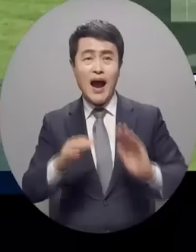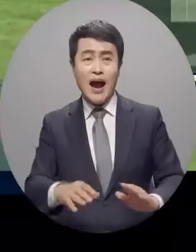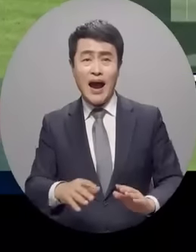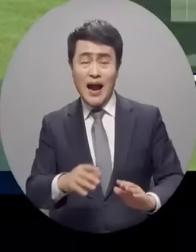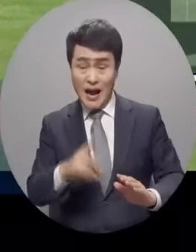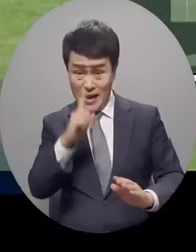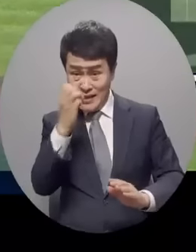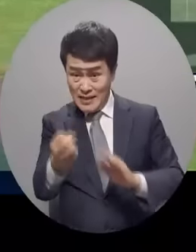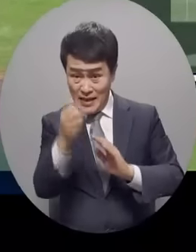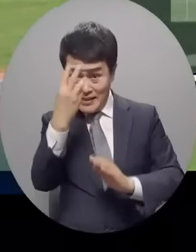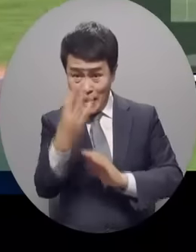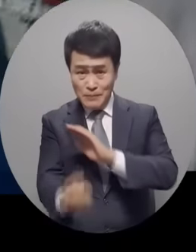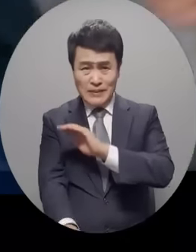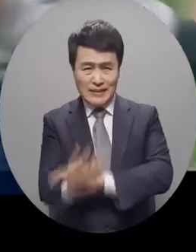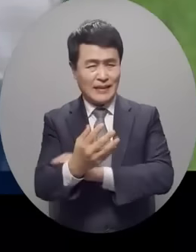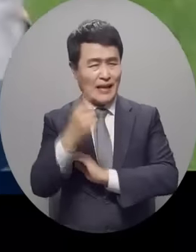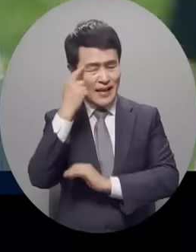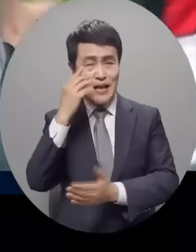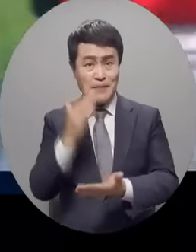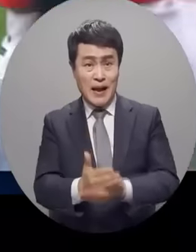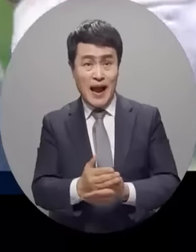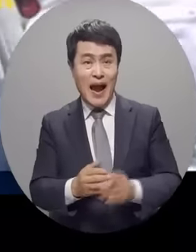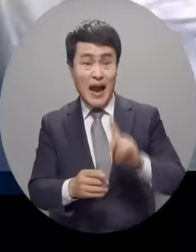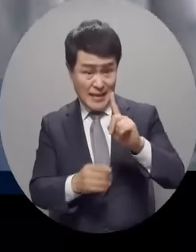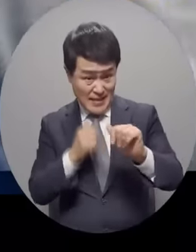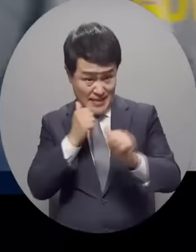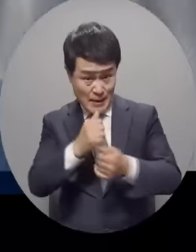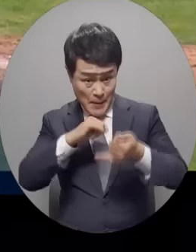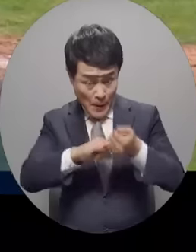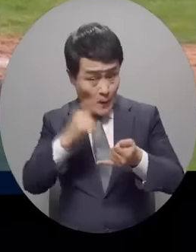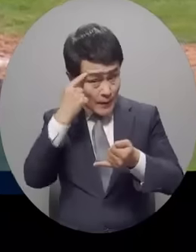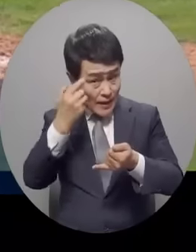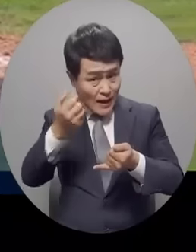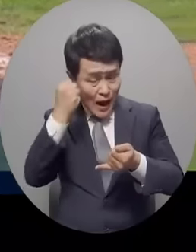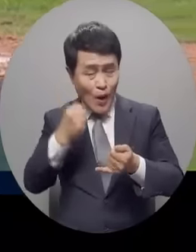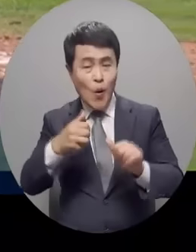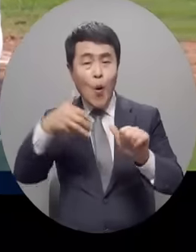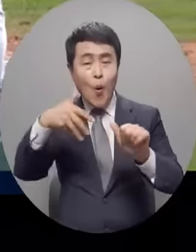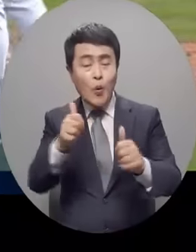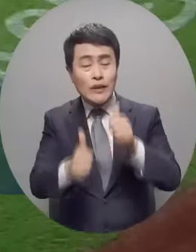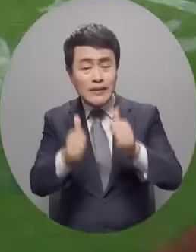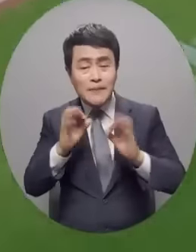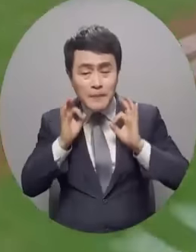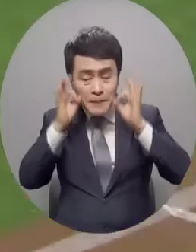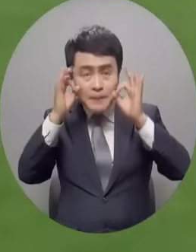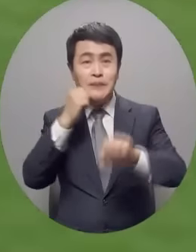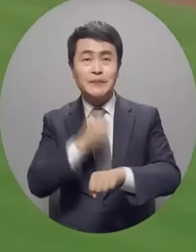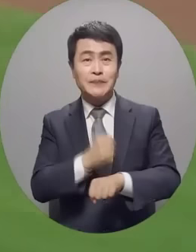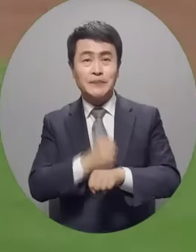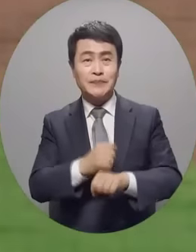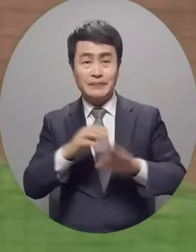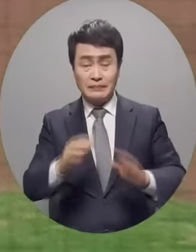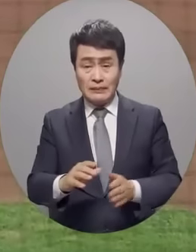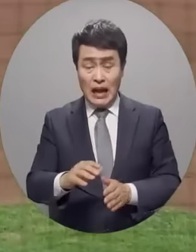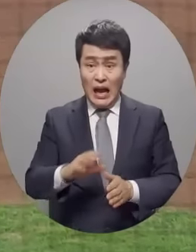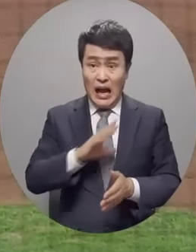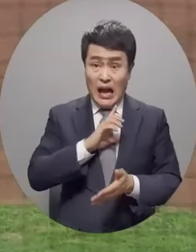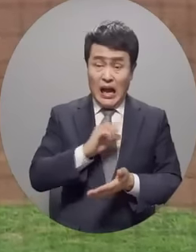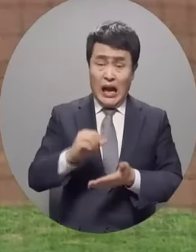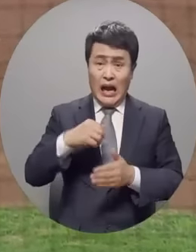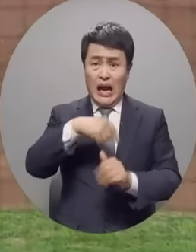않고 1승을 꼭 해야 된다라는 생각을 가지고 5차전에 최선을 다하도록 하겠습니다. 벼랑 끝에 몰린 삼성은